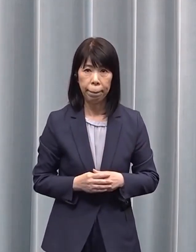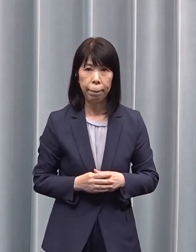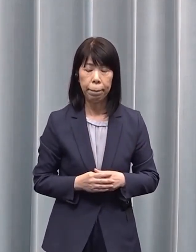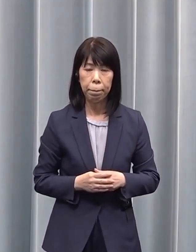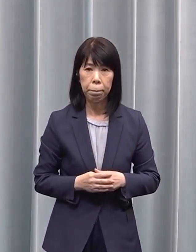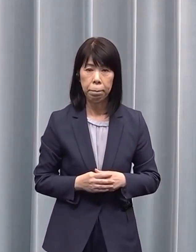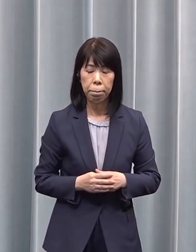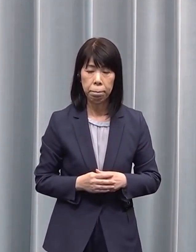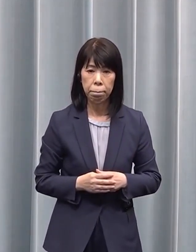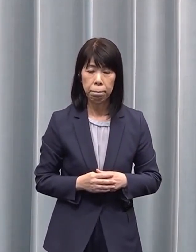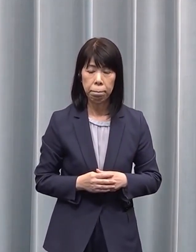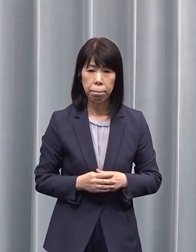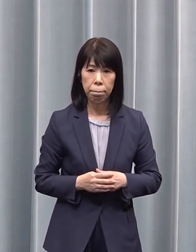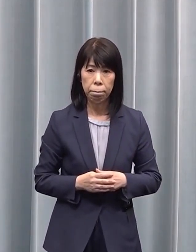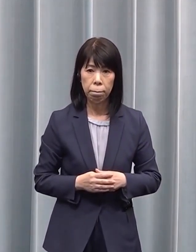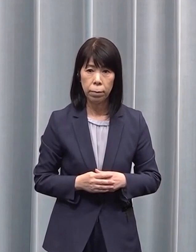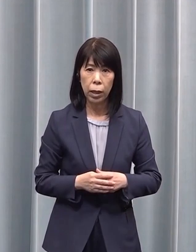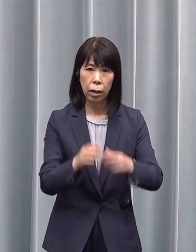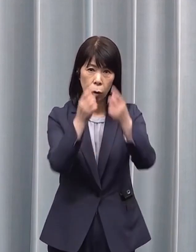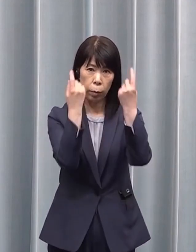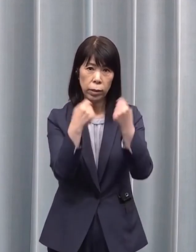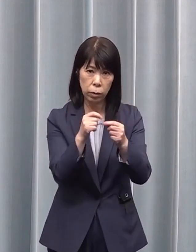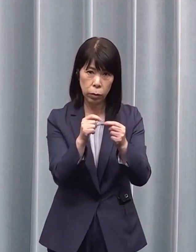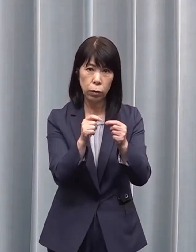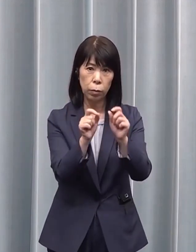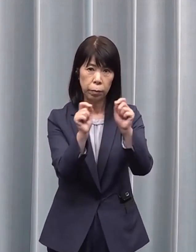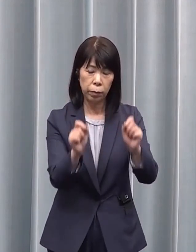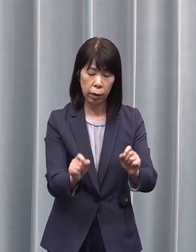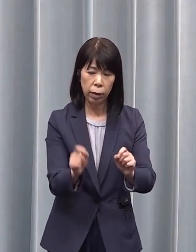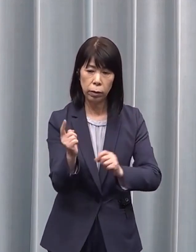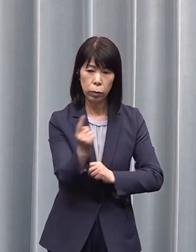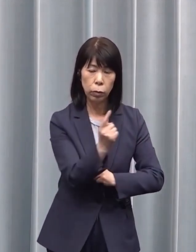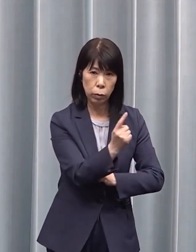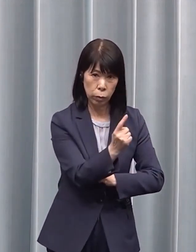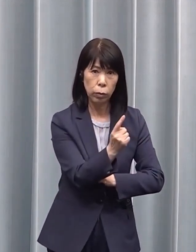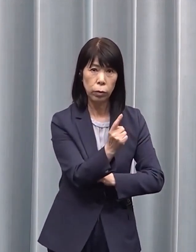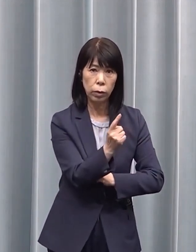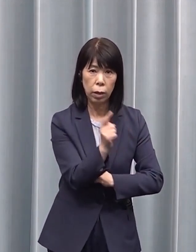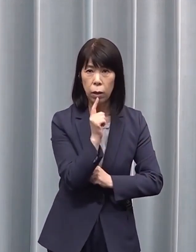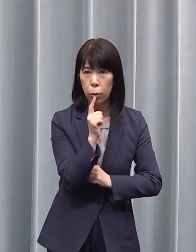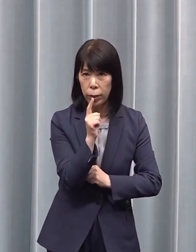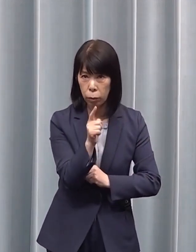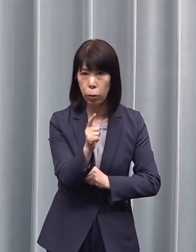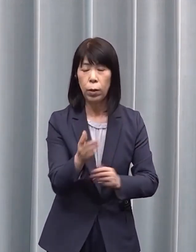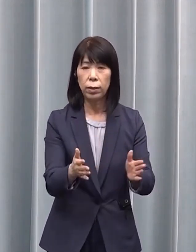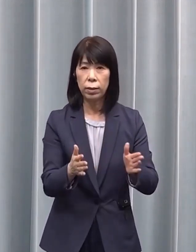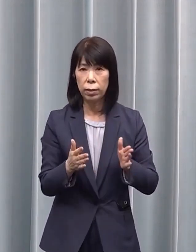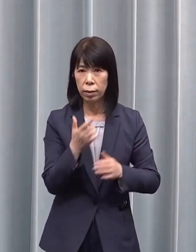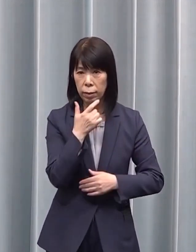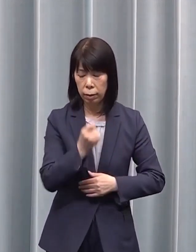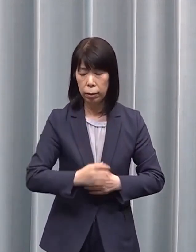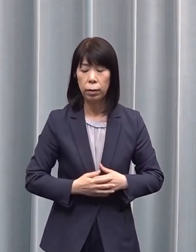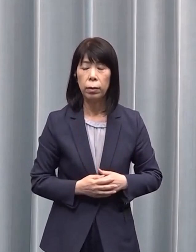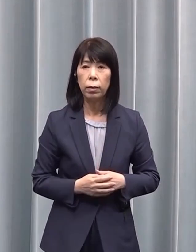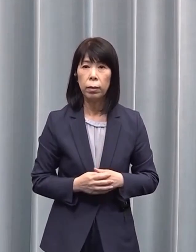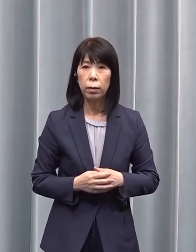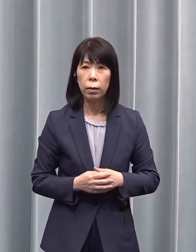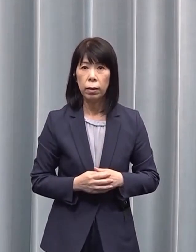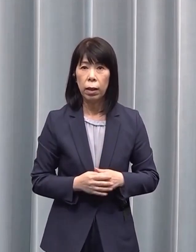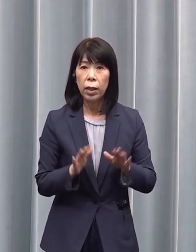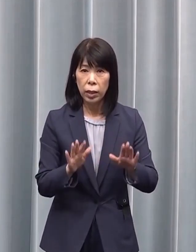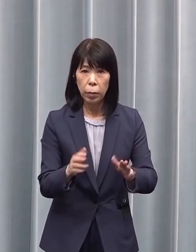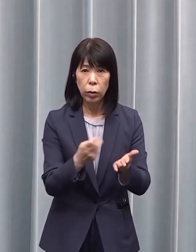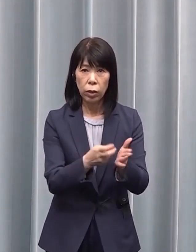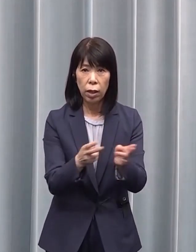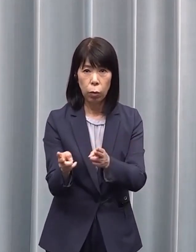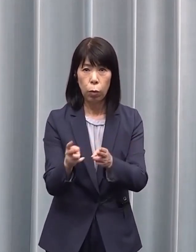別の事案に関しての一つ一つに関してコメントすることは差し控えさせていただきますが、現行制度